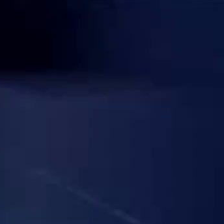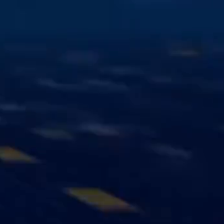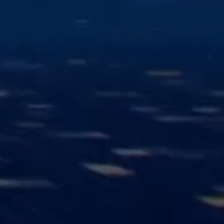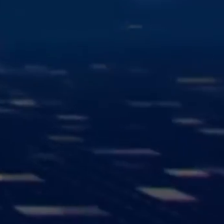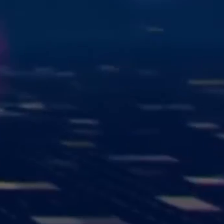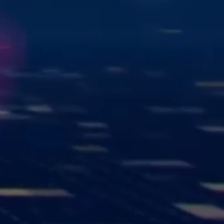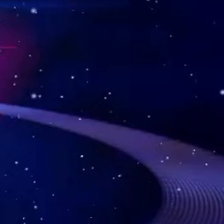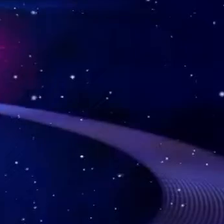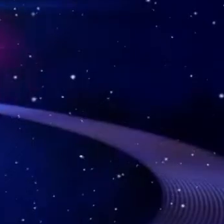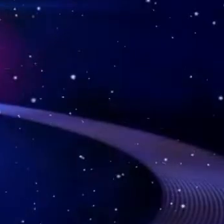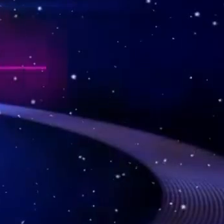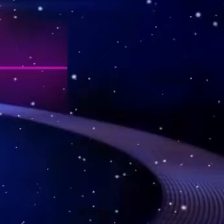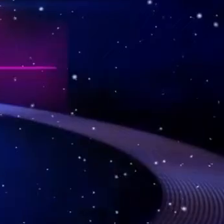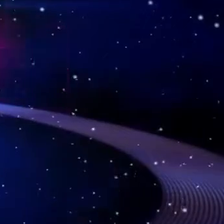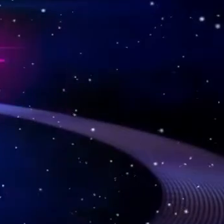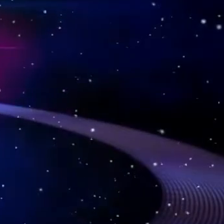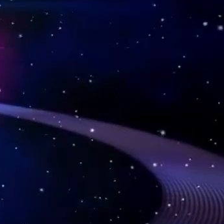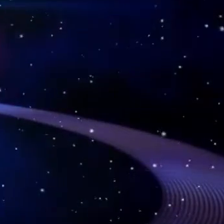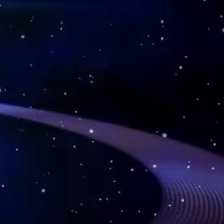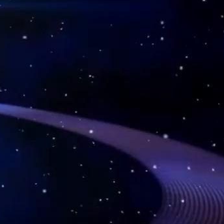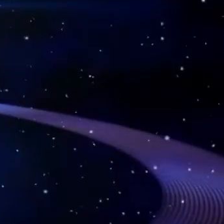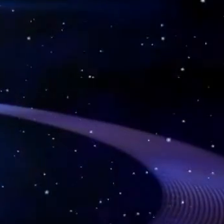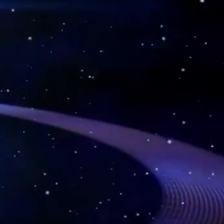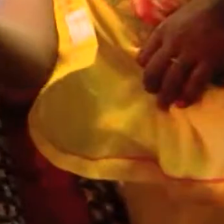सत्य समाचार, तटस्थ विचार।